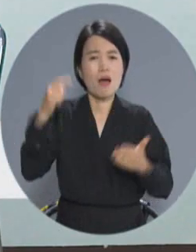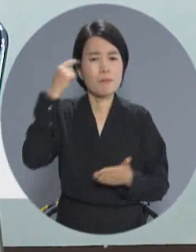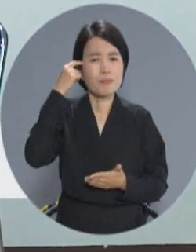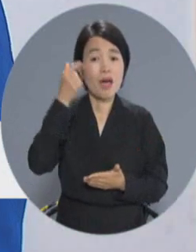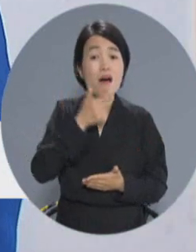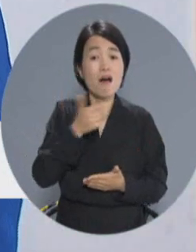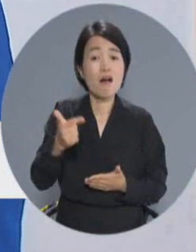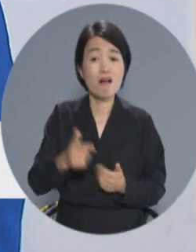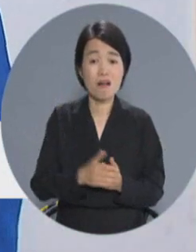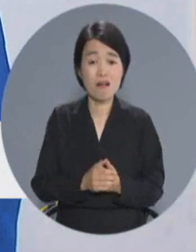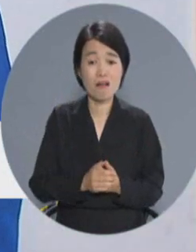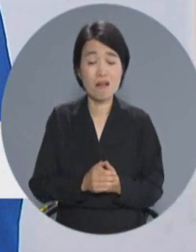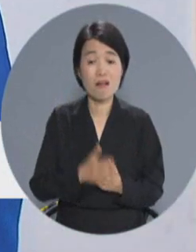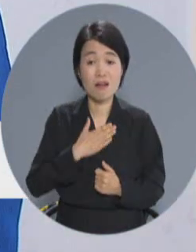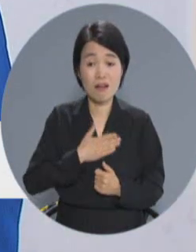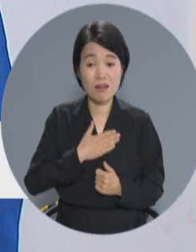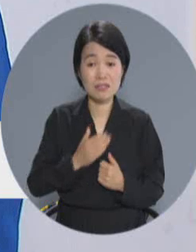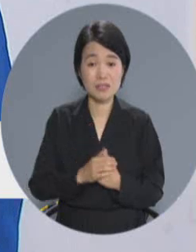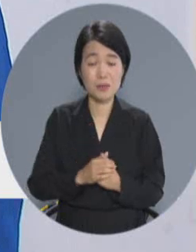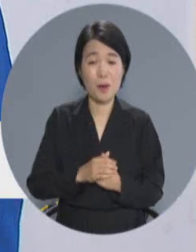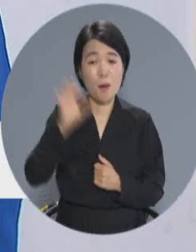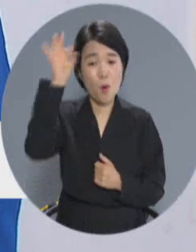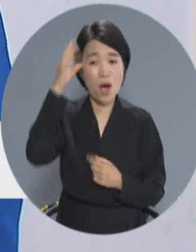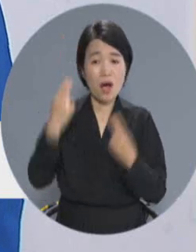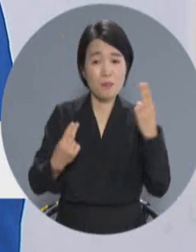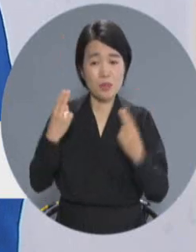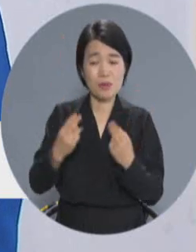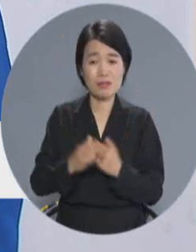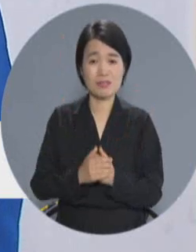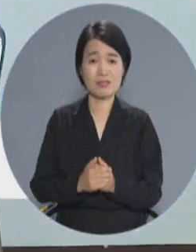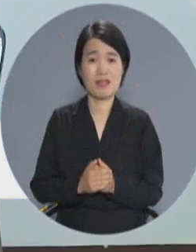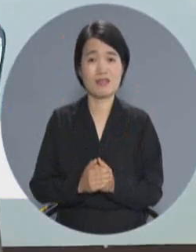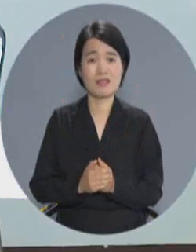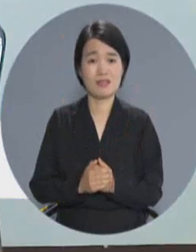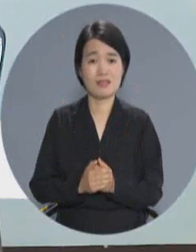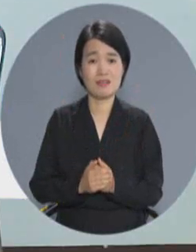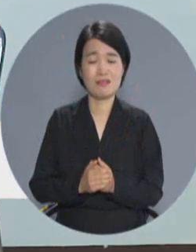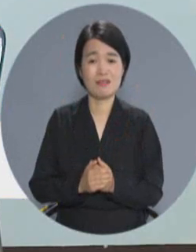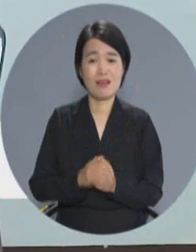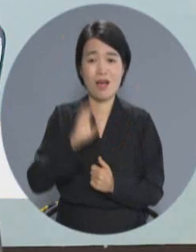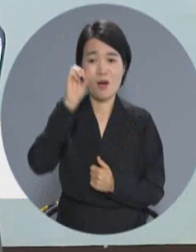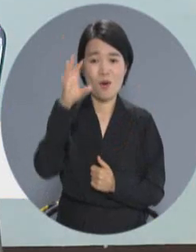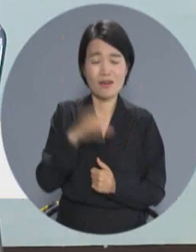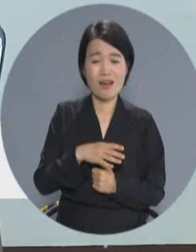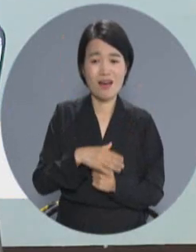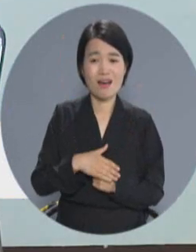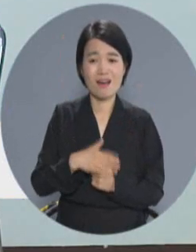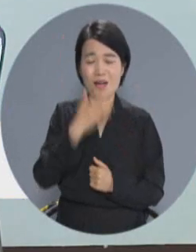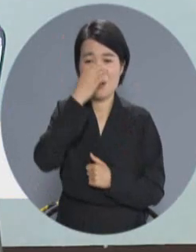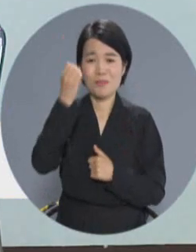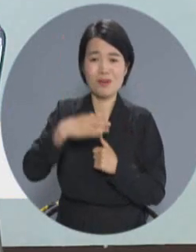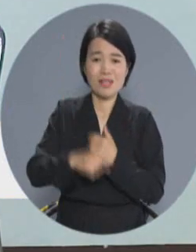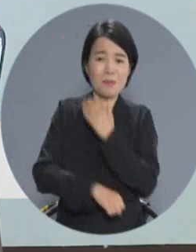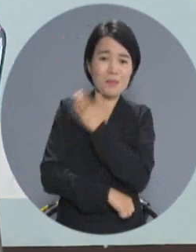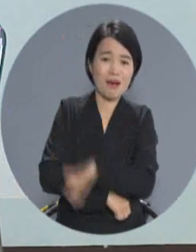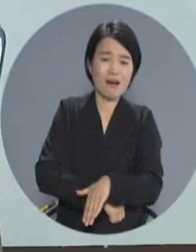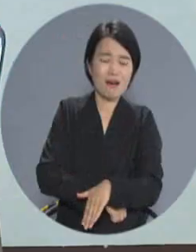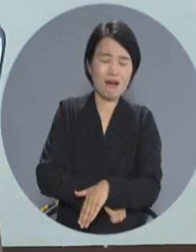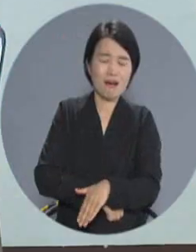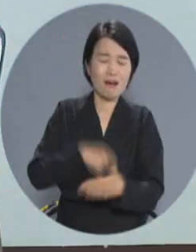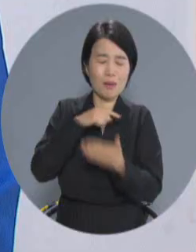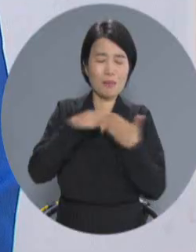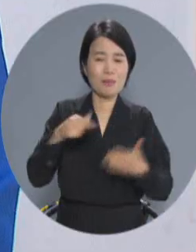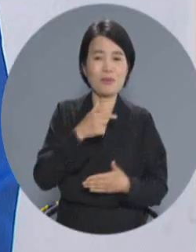아시죠 특히 이제 포항 과 비교를 했을때 놓고 보면 은 왜 광양 이렇게 홀대를 받아야 되냐 이런 k l 그 침해